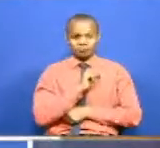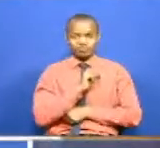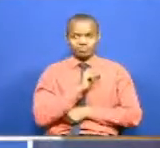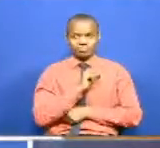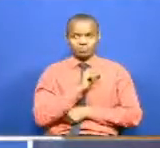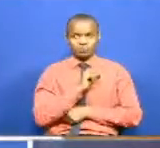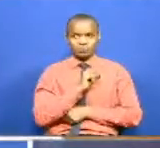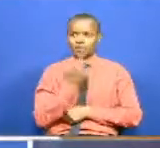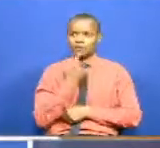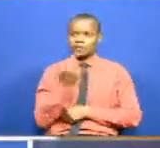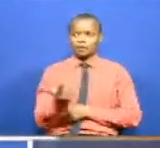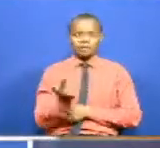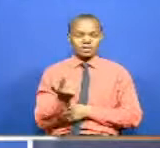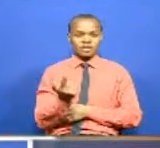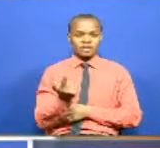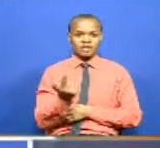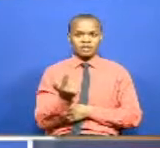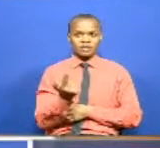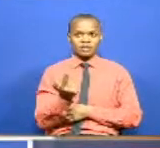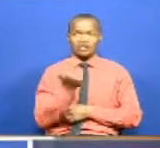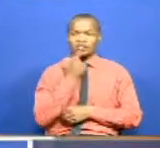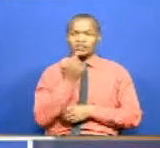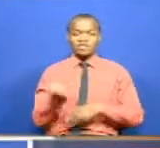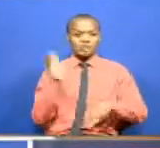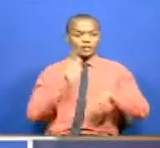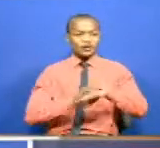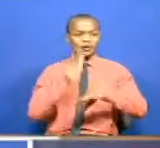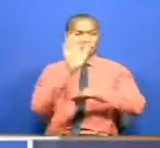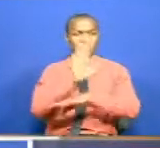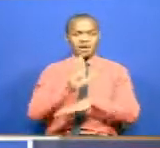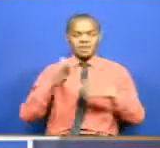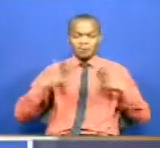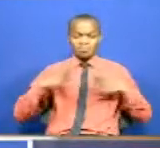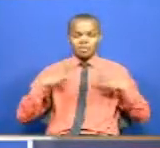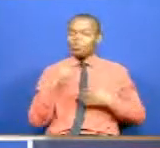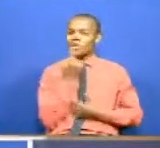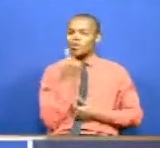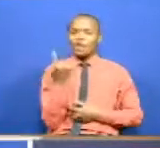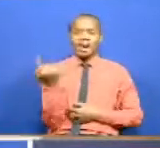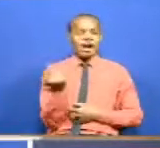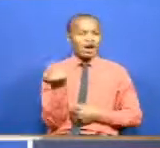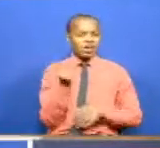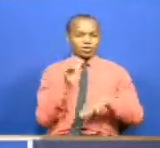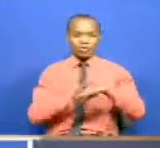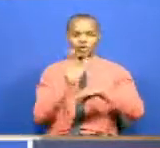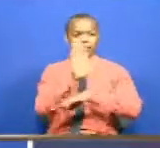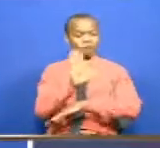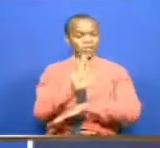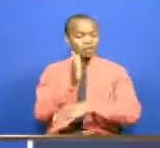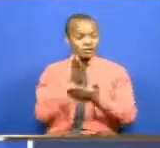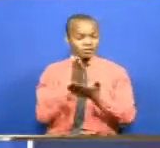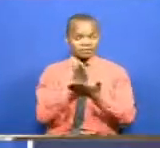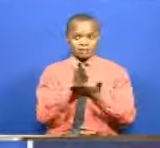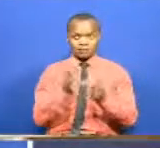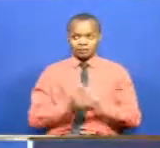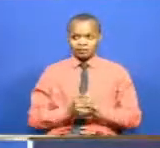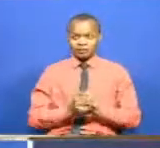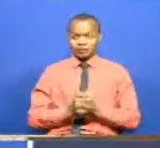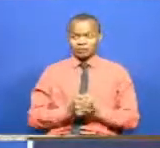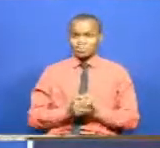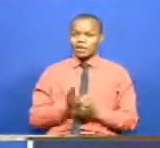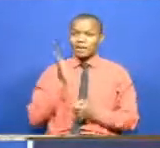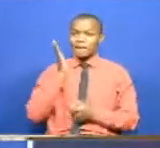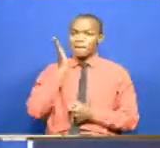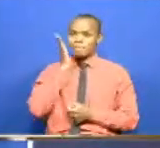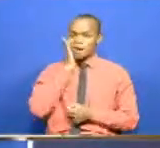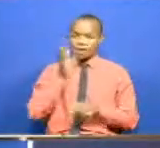So I'm just saying goodbye to the single people. It's been real. Mama yake mzazi,